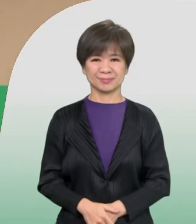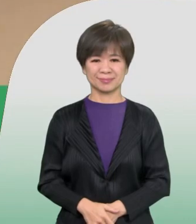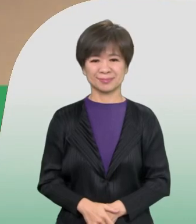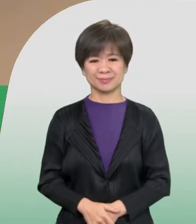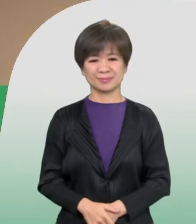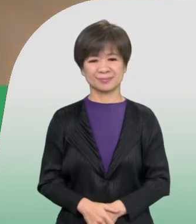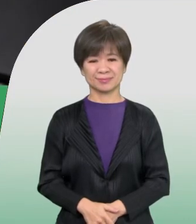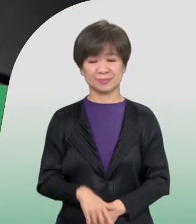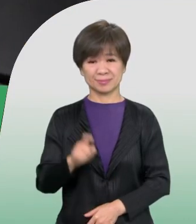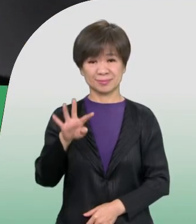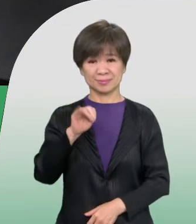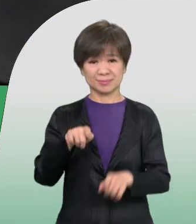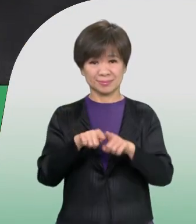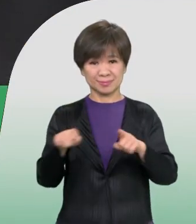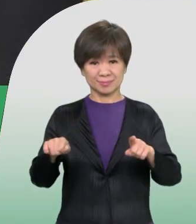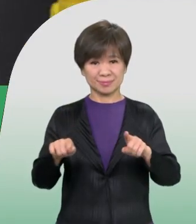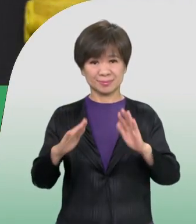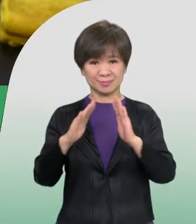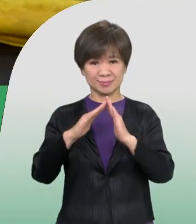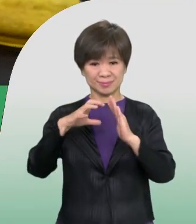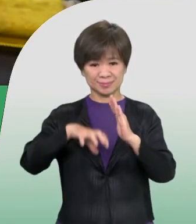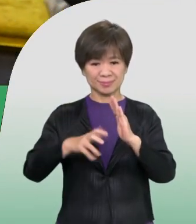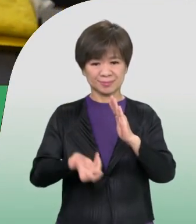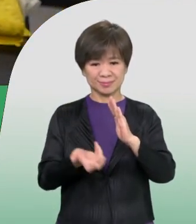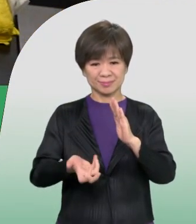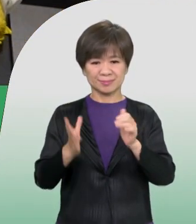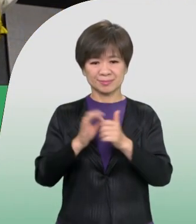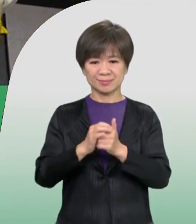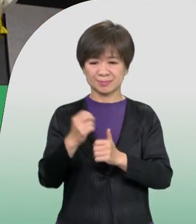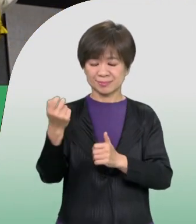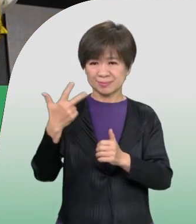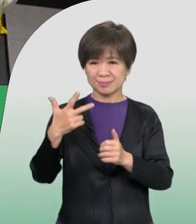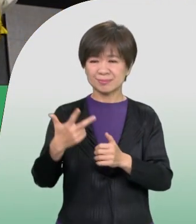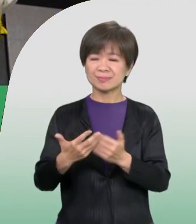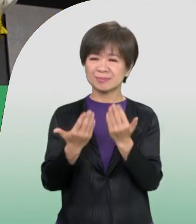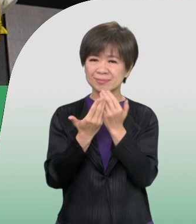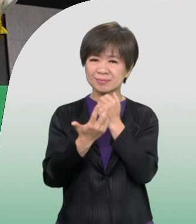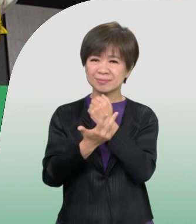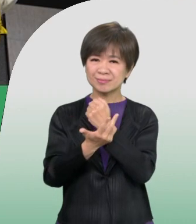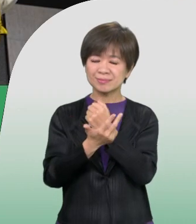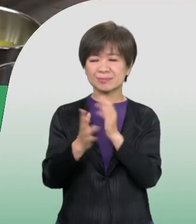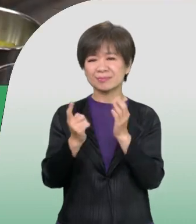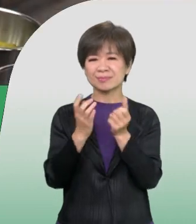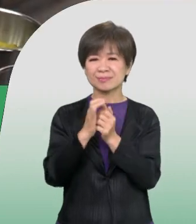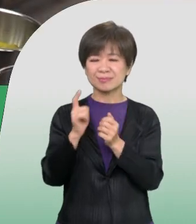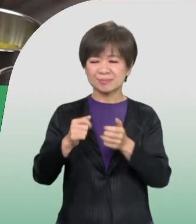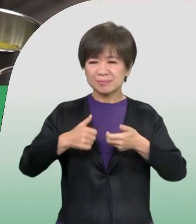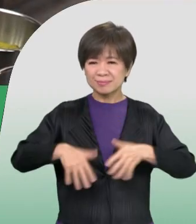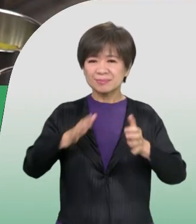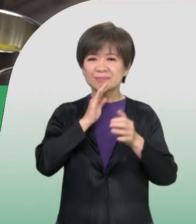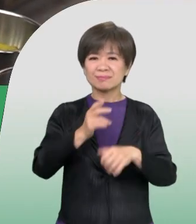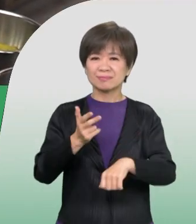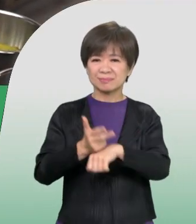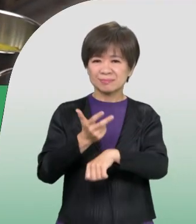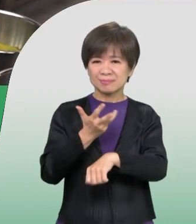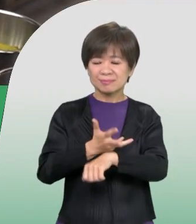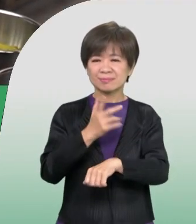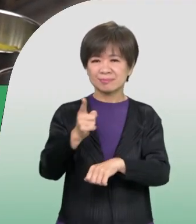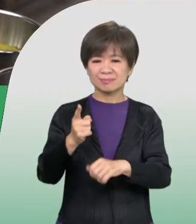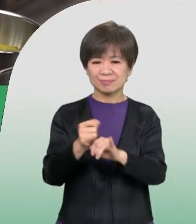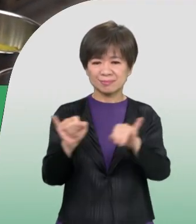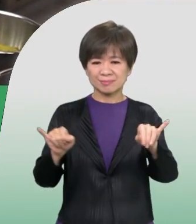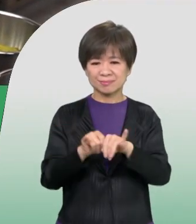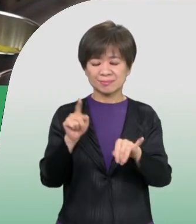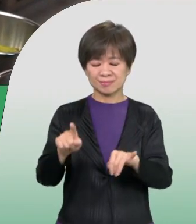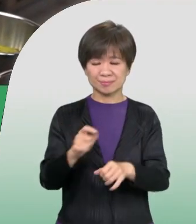新外片个坐下是设计来自无穷宽两百个七百延伸四阿妹研磨个空间。今日主打个商品是法式